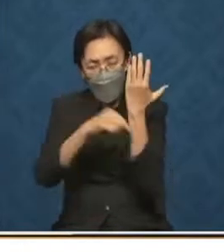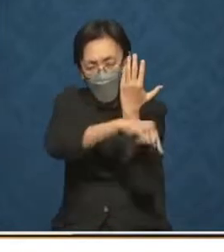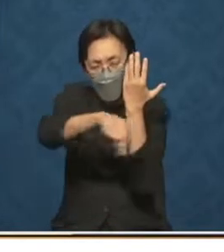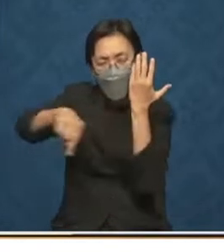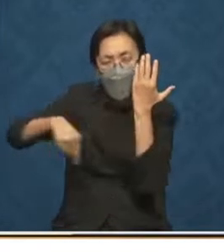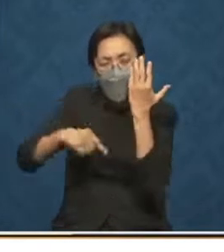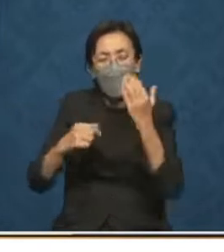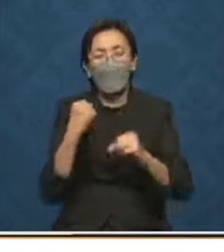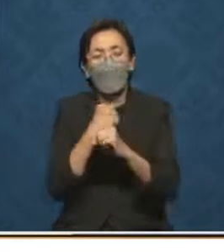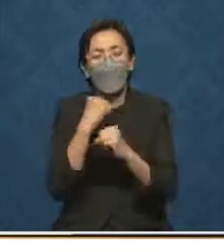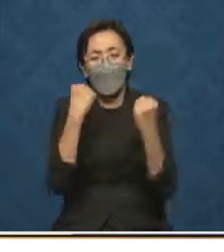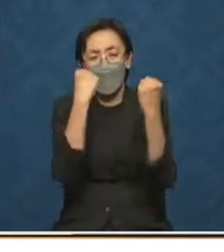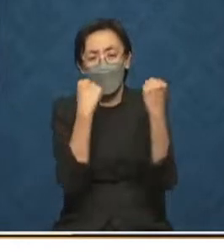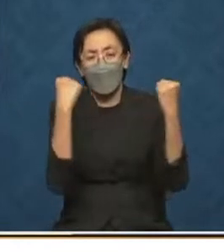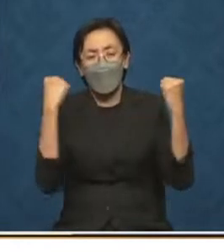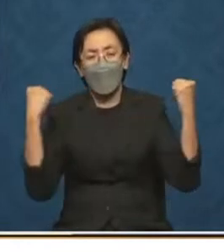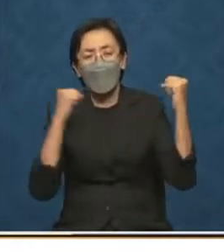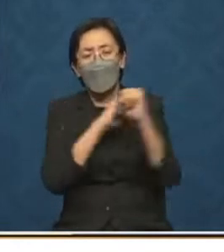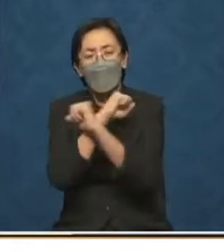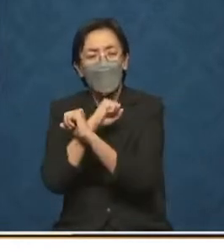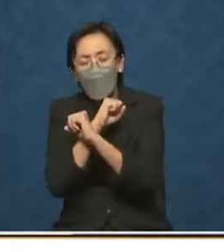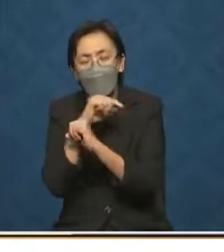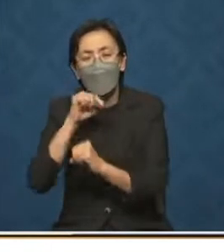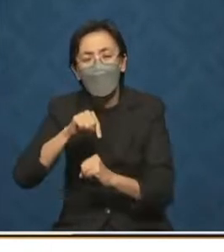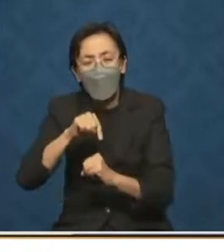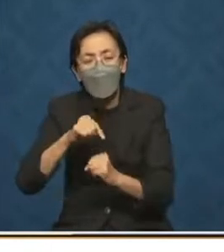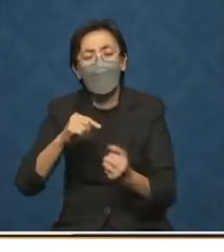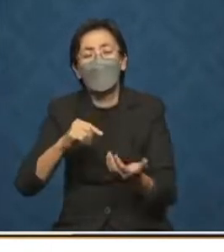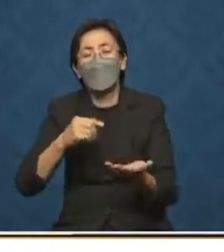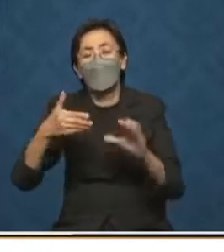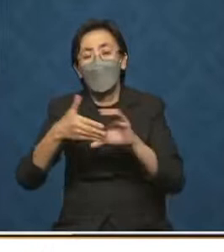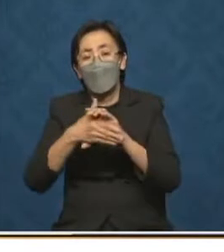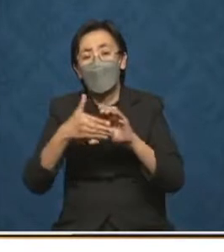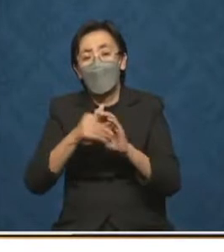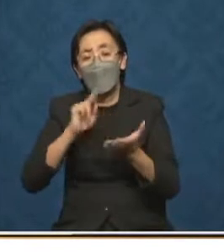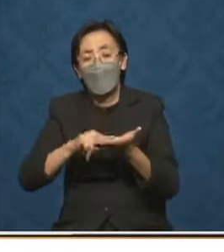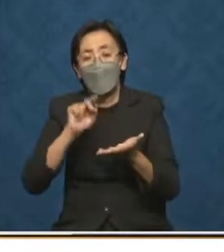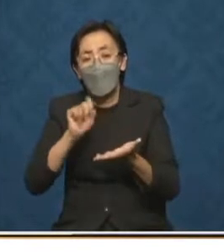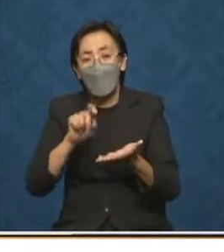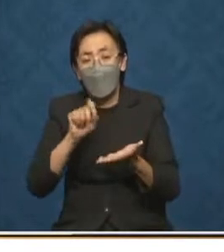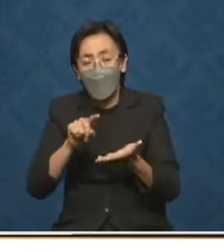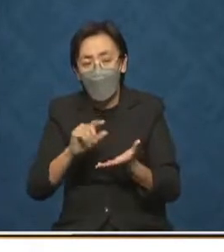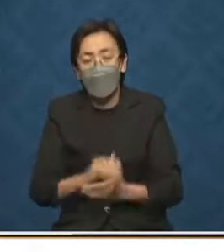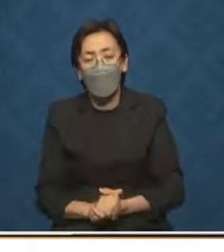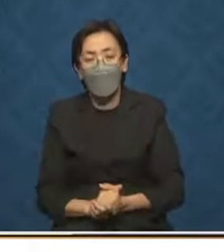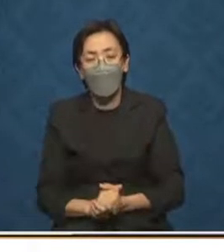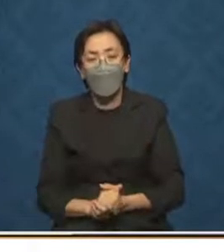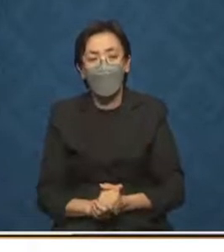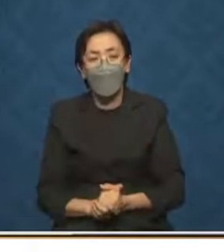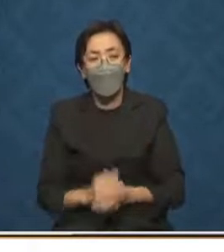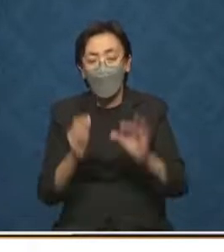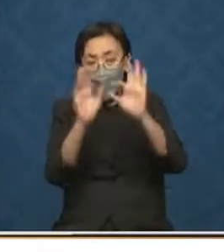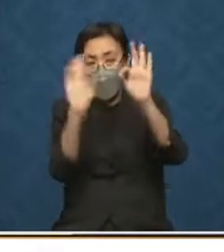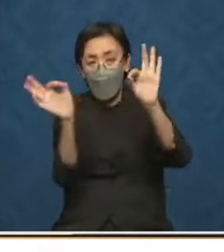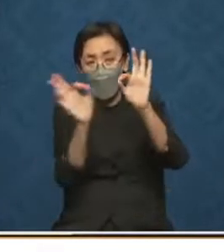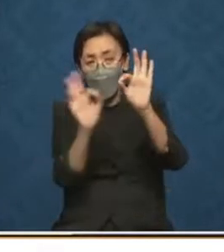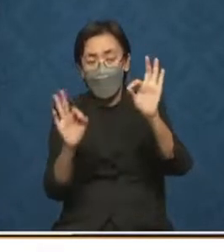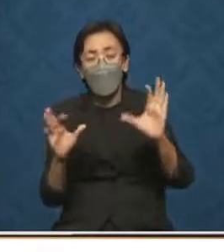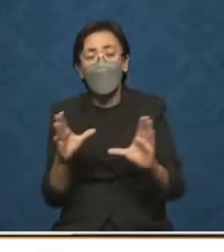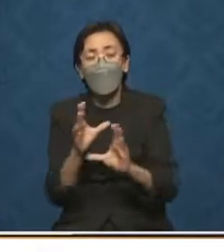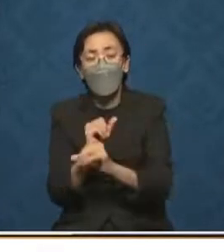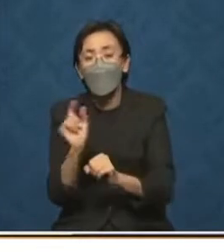ตามรายละเอียดของนงสือสไลด์ดวนที่สุด 10 กับ 11ใจความอย่างย่อว่